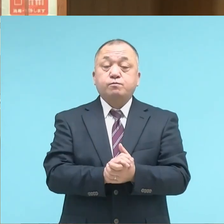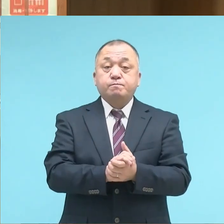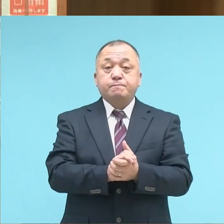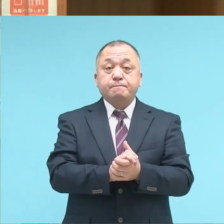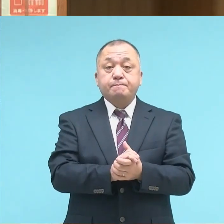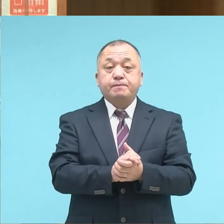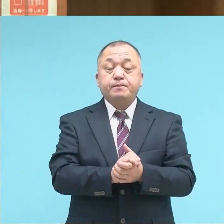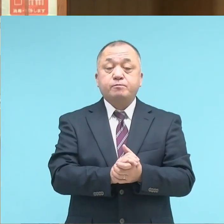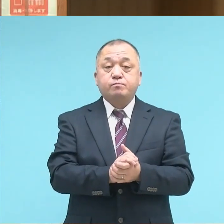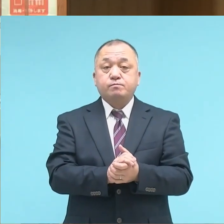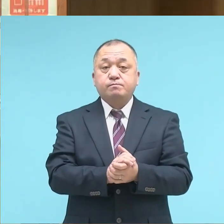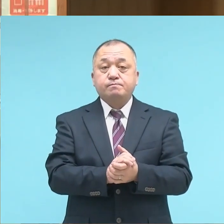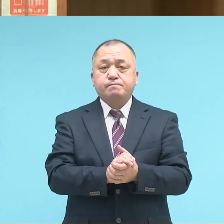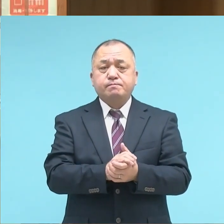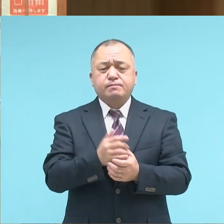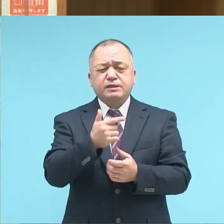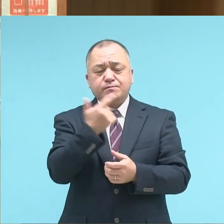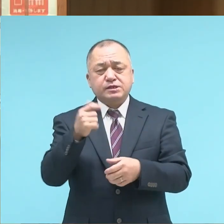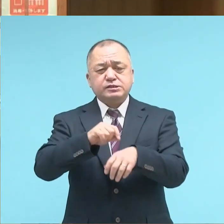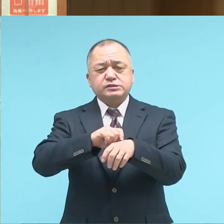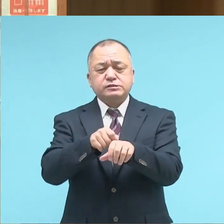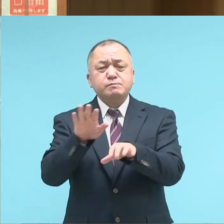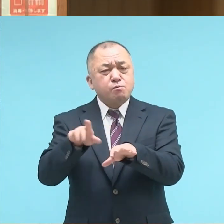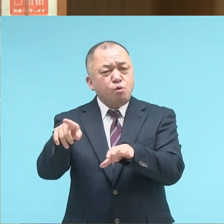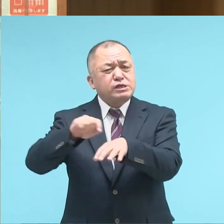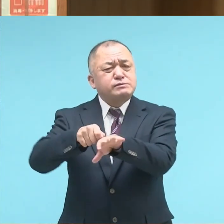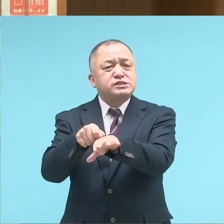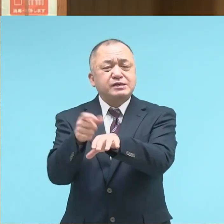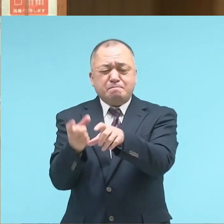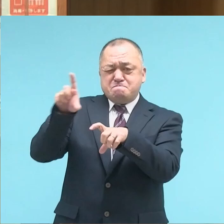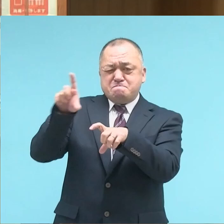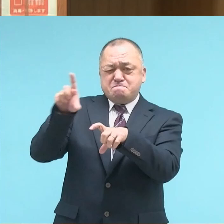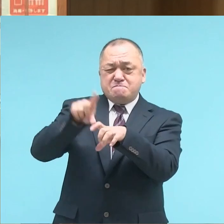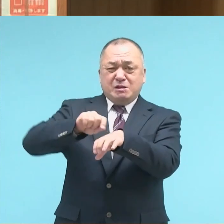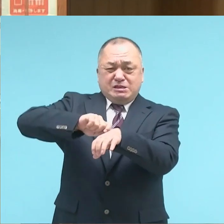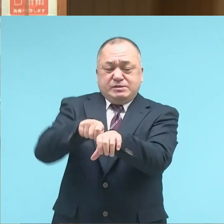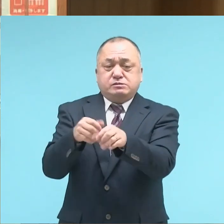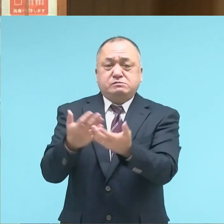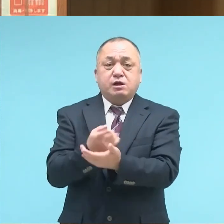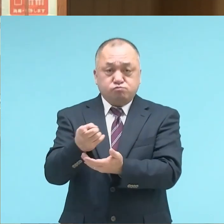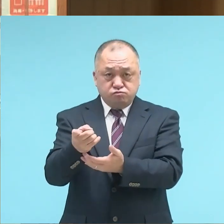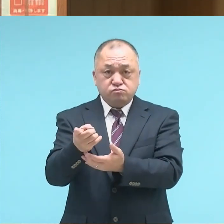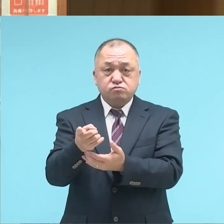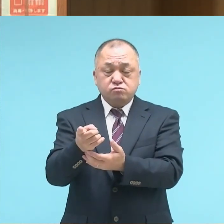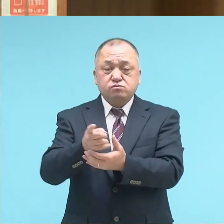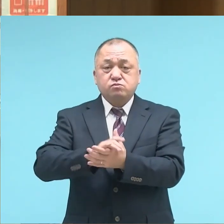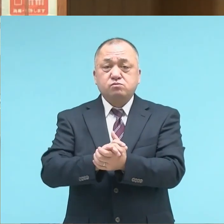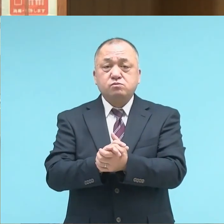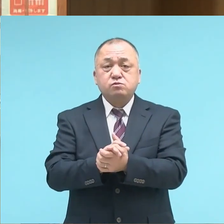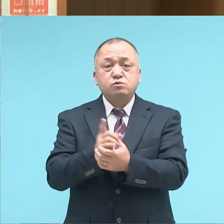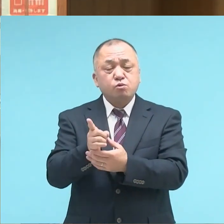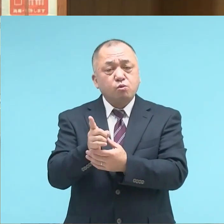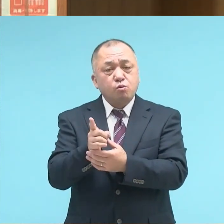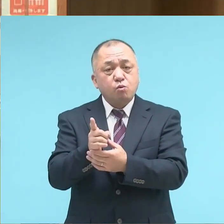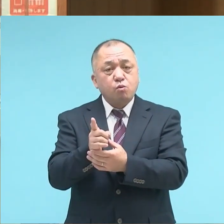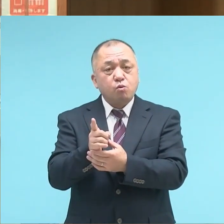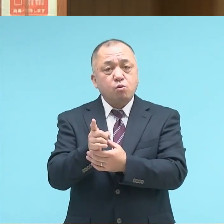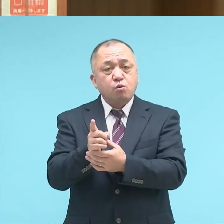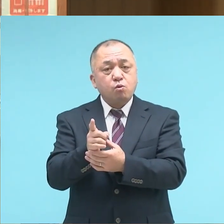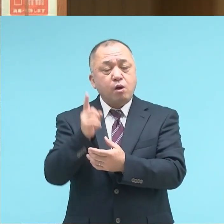こう今でもかなり厳しい状況だと思うんですけど、それがかなりまたさらに厳しくなってしまうというそういうところ